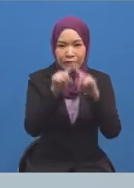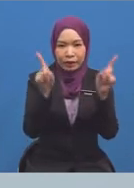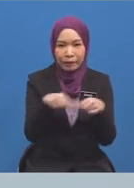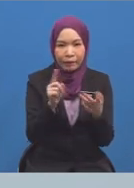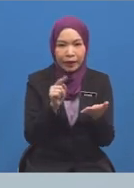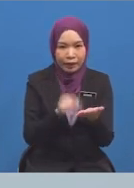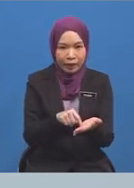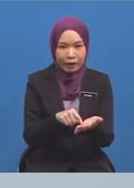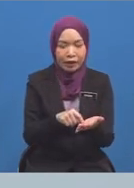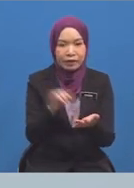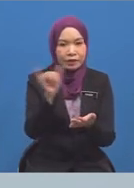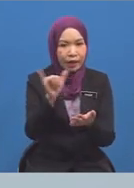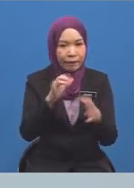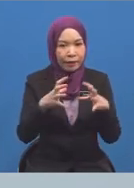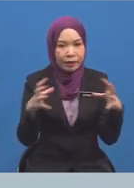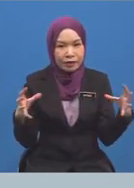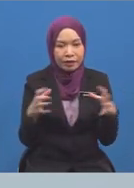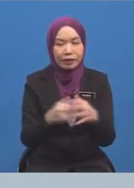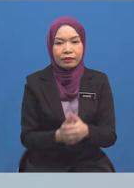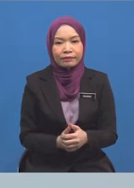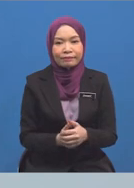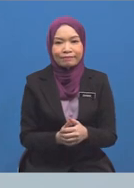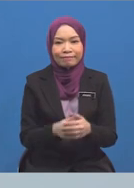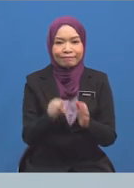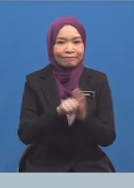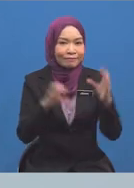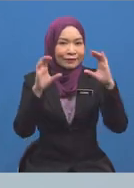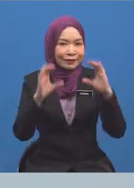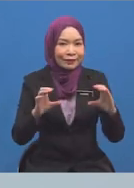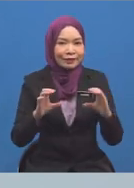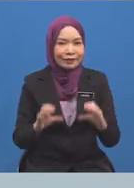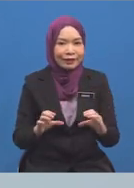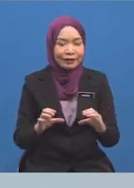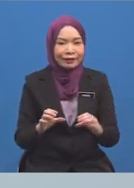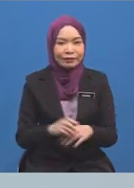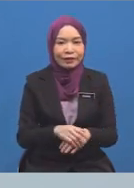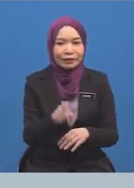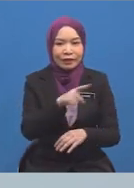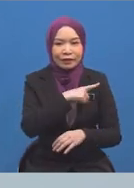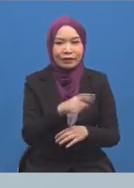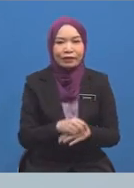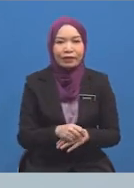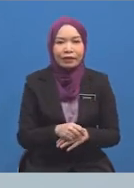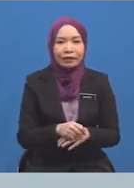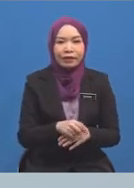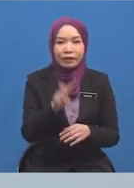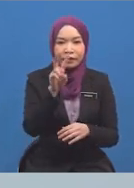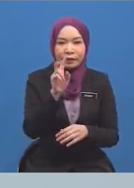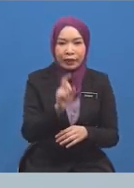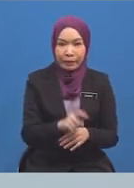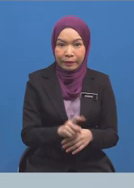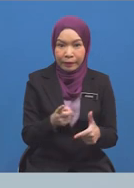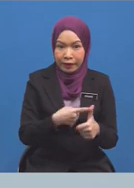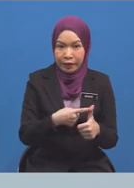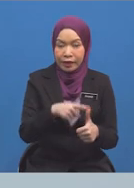sama besar secara mencancang yang pertama 12 Bab 3